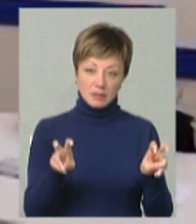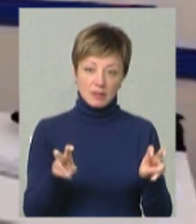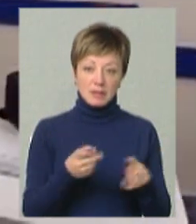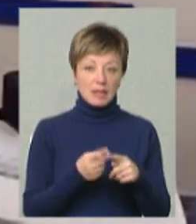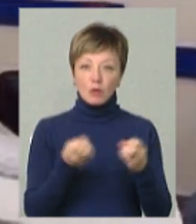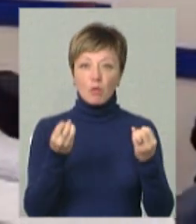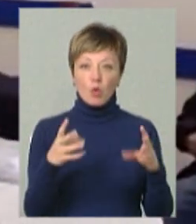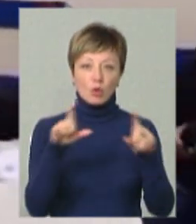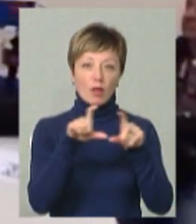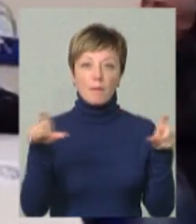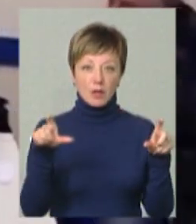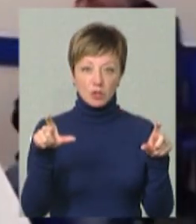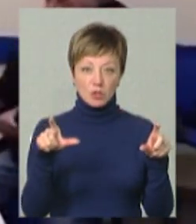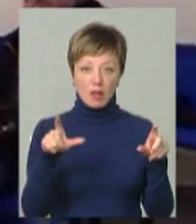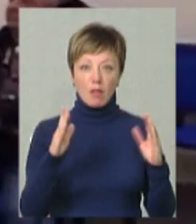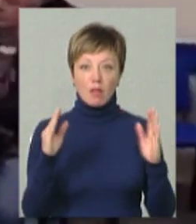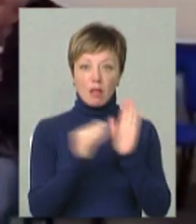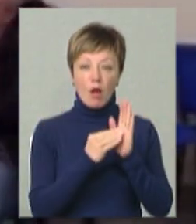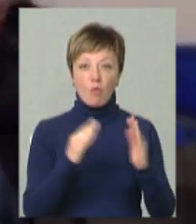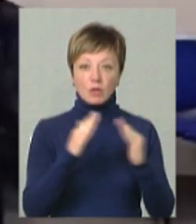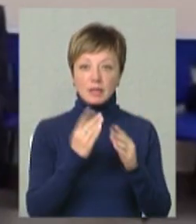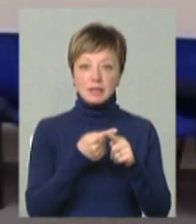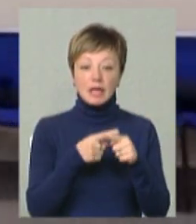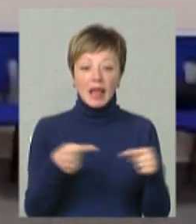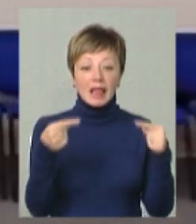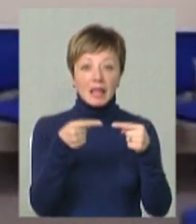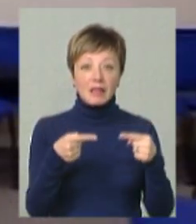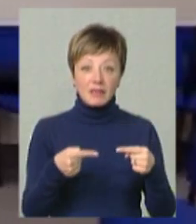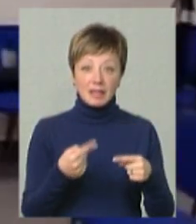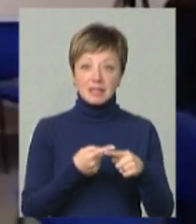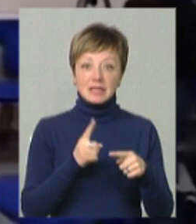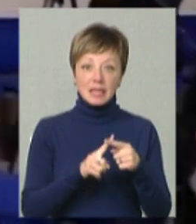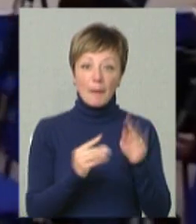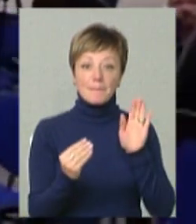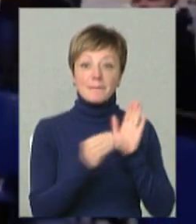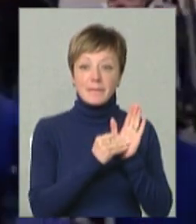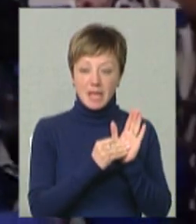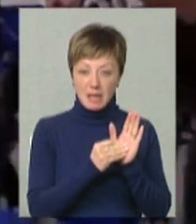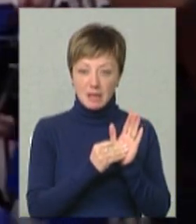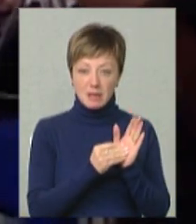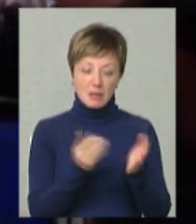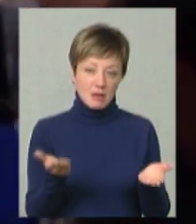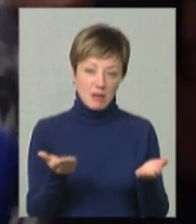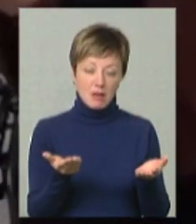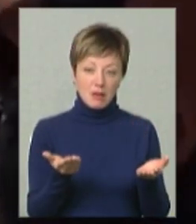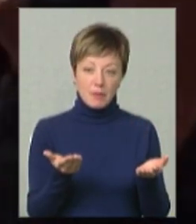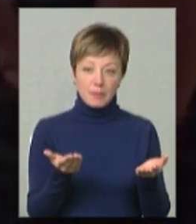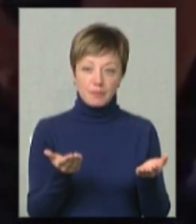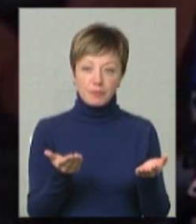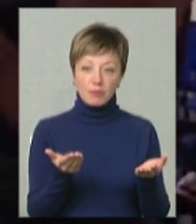не просто табличка на будинку, топоніміка – це ідентифікація, це нітка, да, якщо кажу сказати простою мовою,